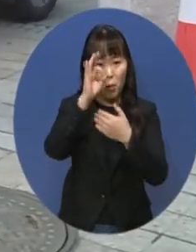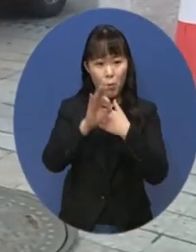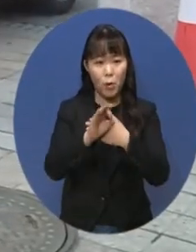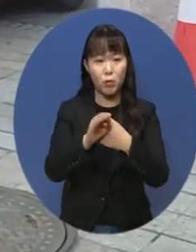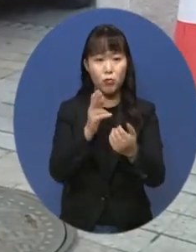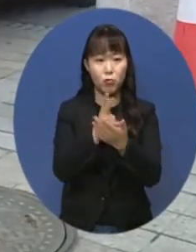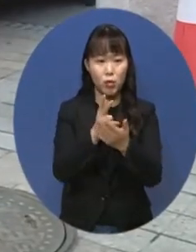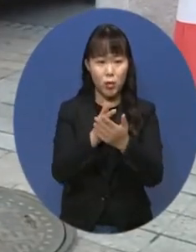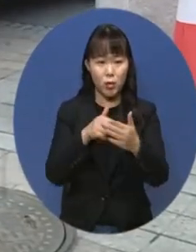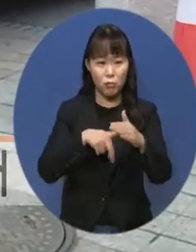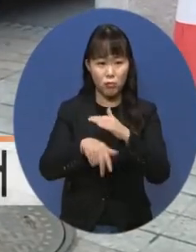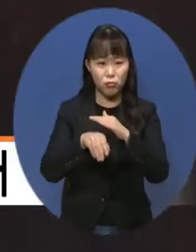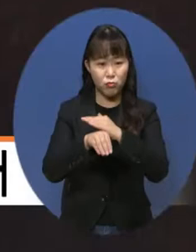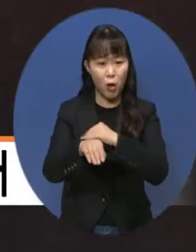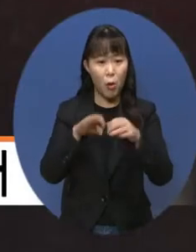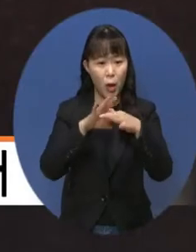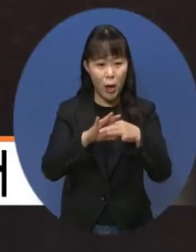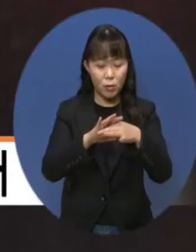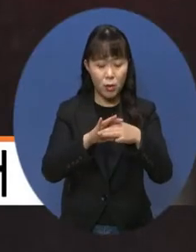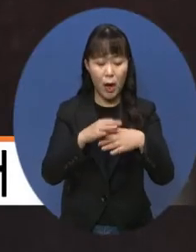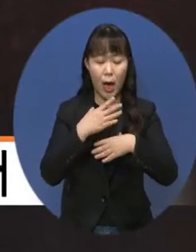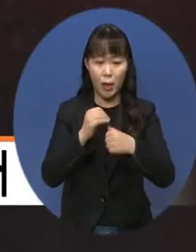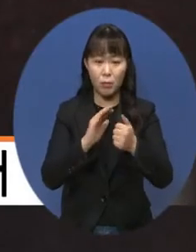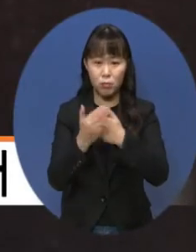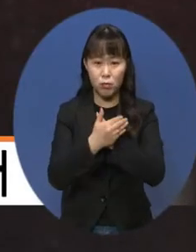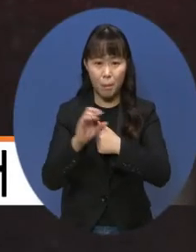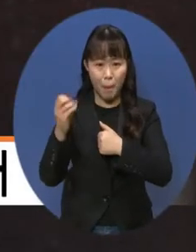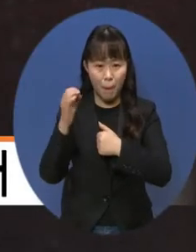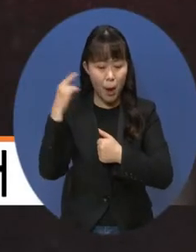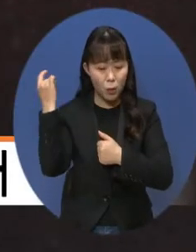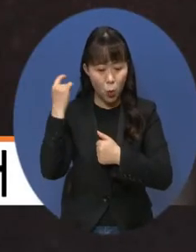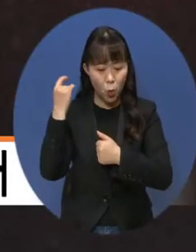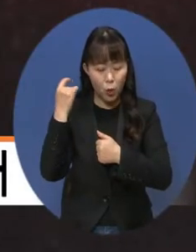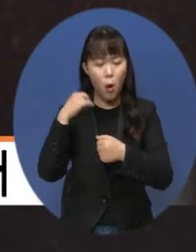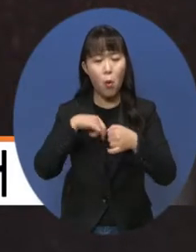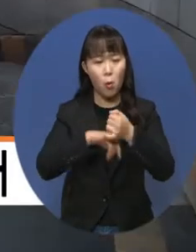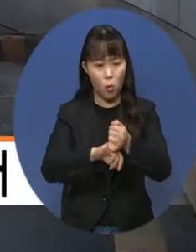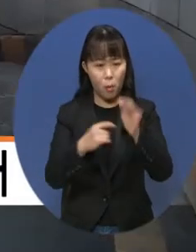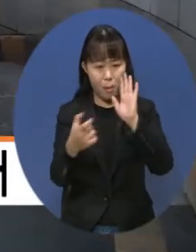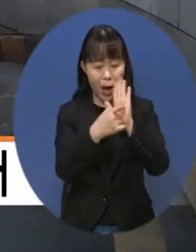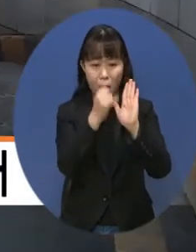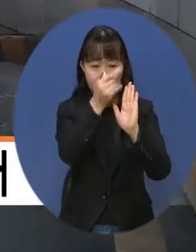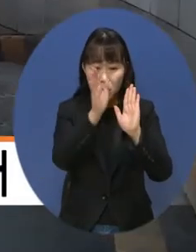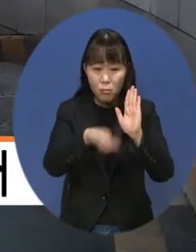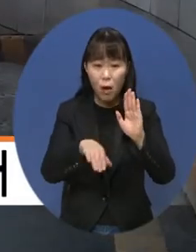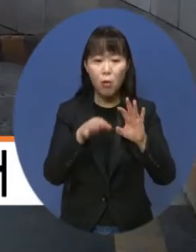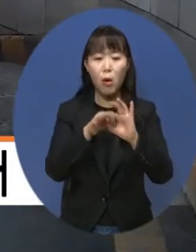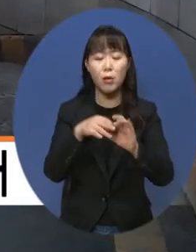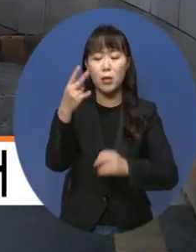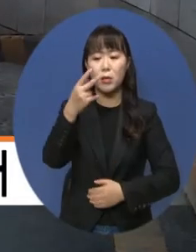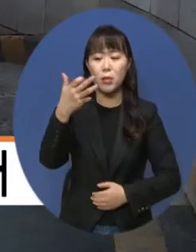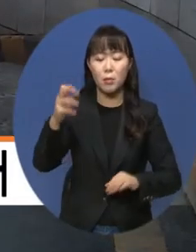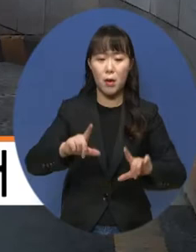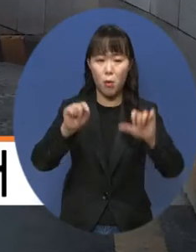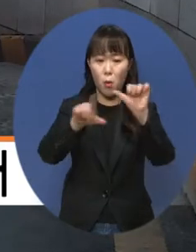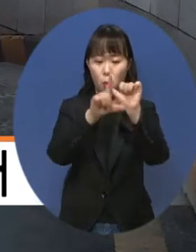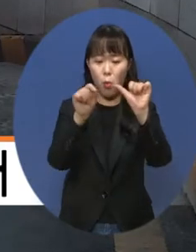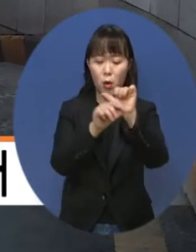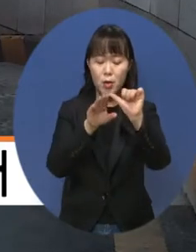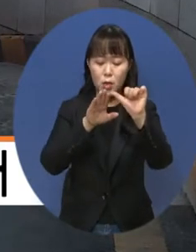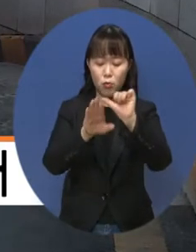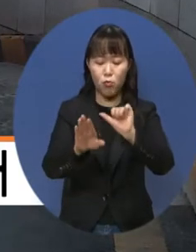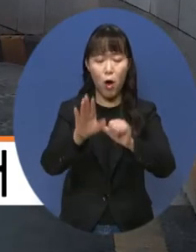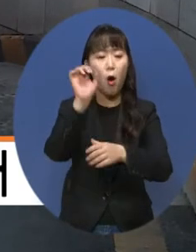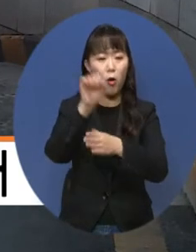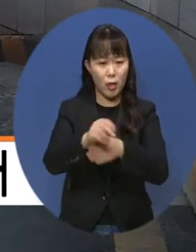차량 진출입로 등에 보행자 안전시설 의무 설치를 명시하고 있으나 해당 조항이 2018년 5월